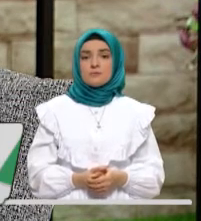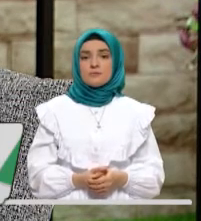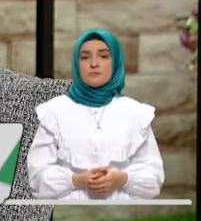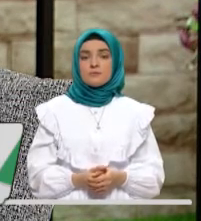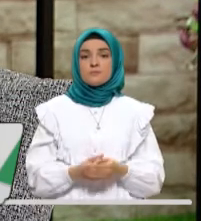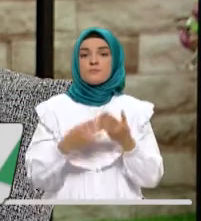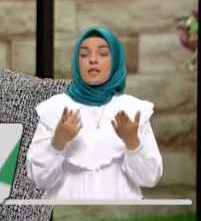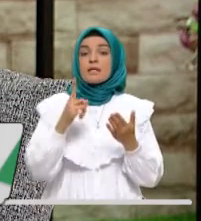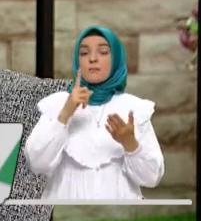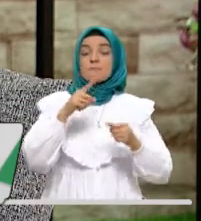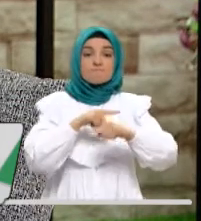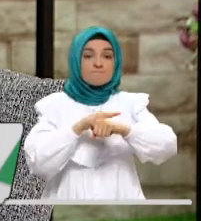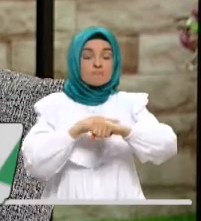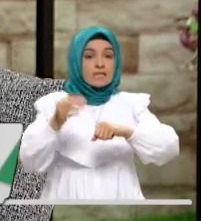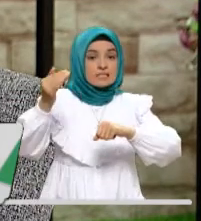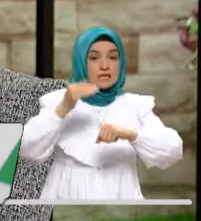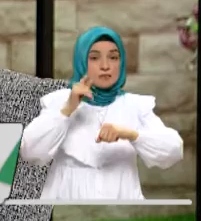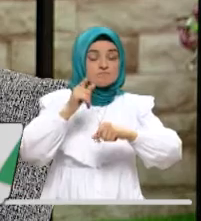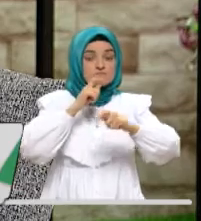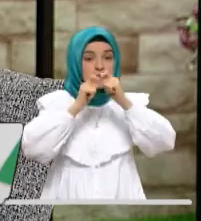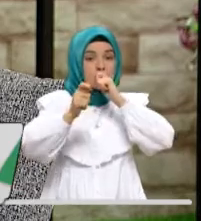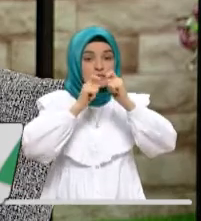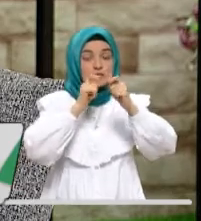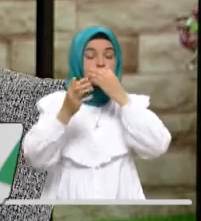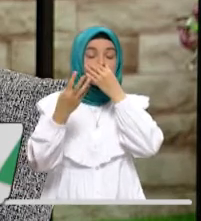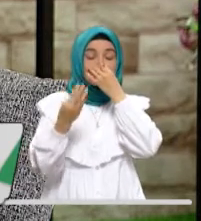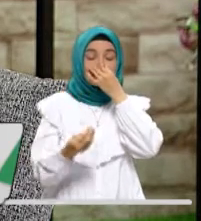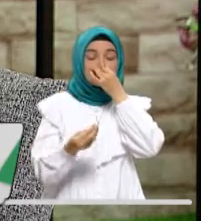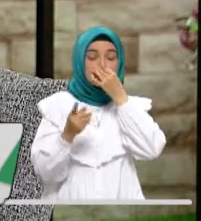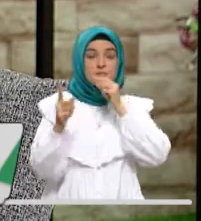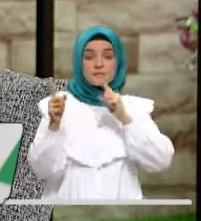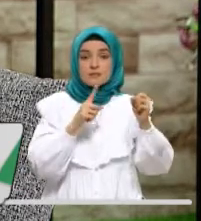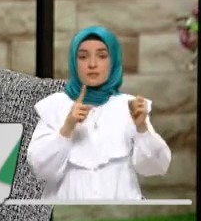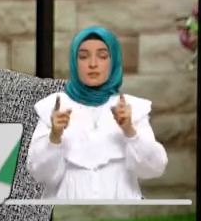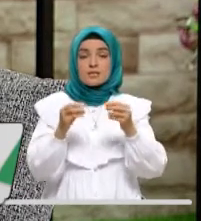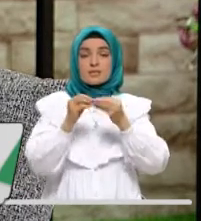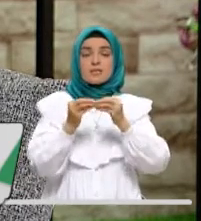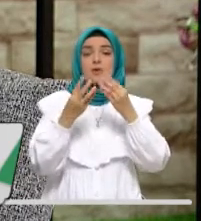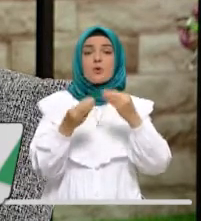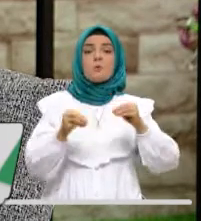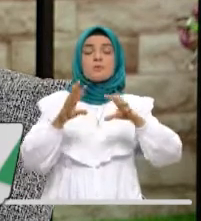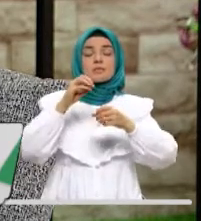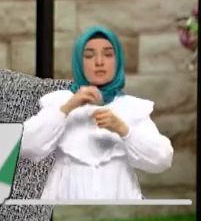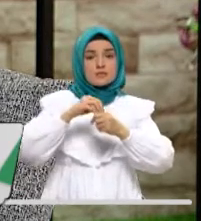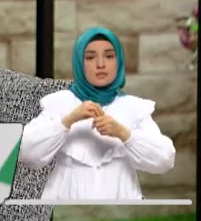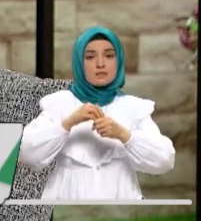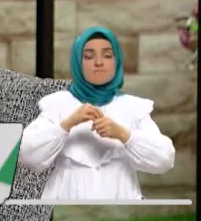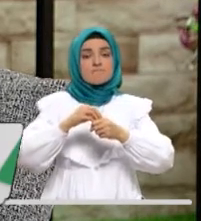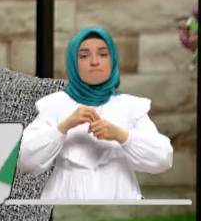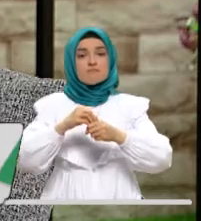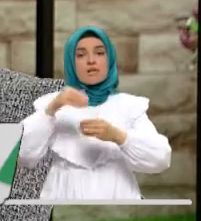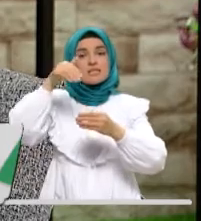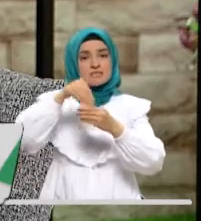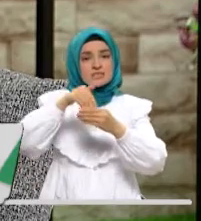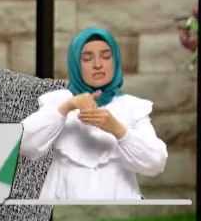Sanki bir hani vakti geldiğinde devletler arasında bir anlaşma olsun ya da işte iki devlet arasında sıkıntı olmasın diye siyasi bir evlilik gibi. Siyasi bir